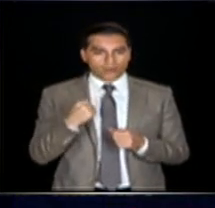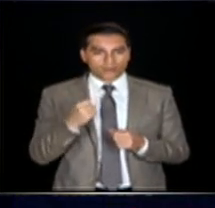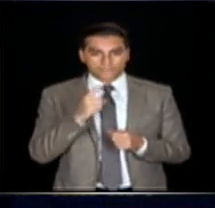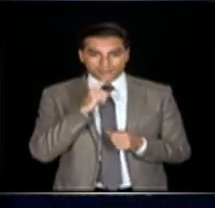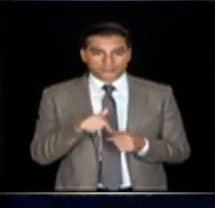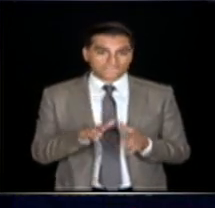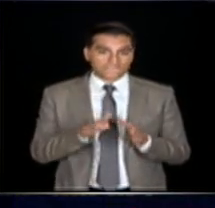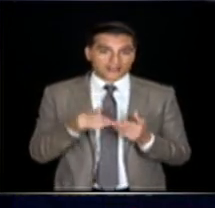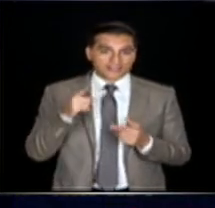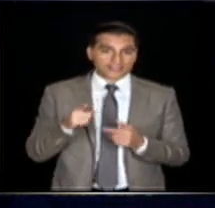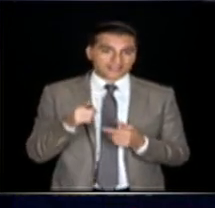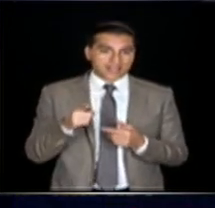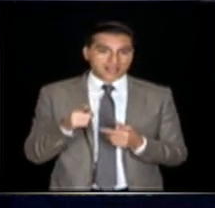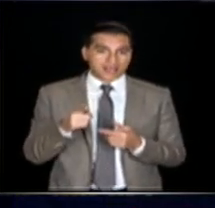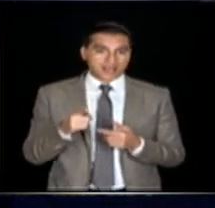الفريق ده استقبل